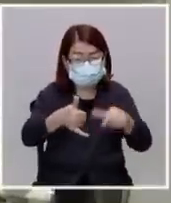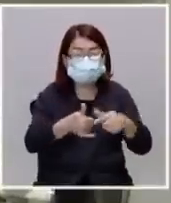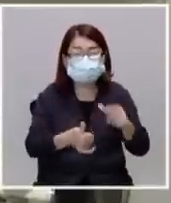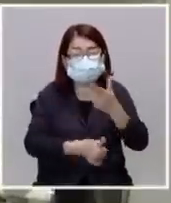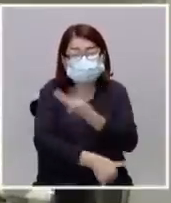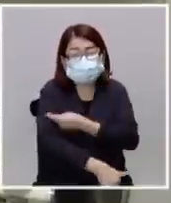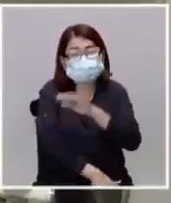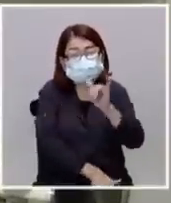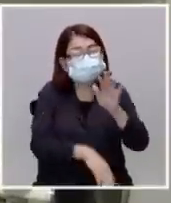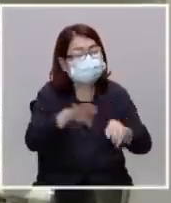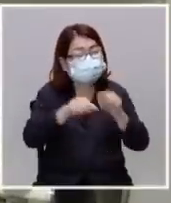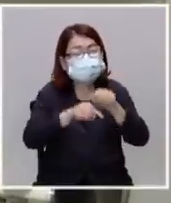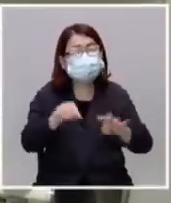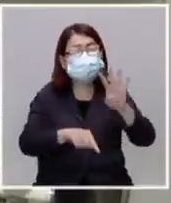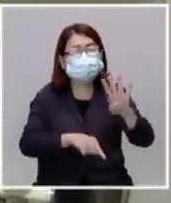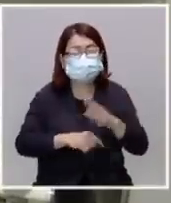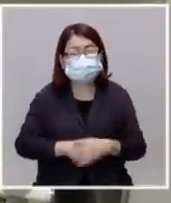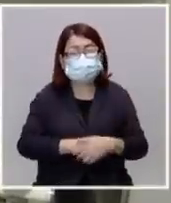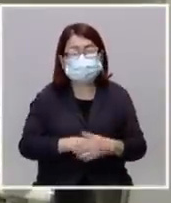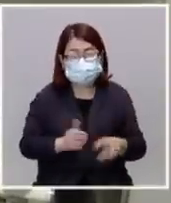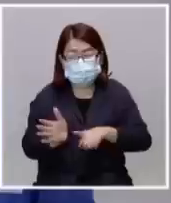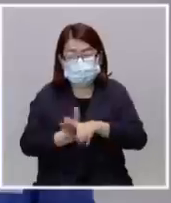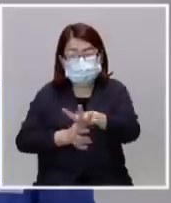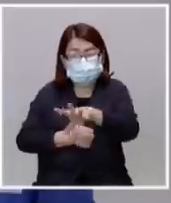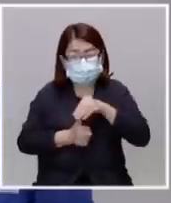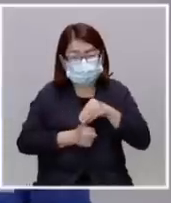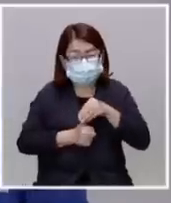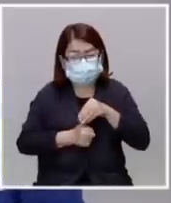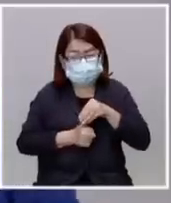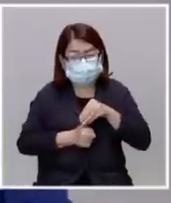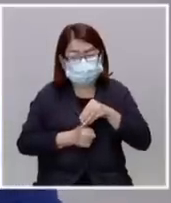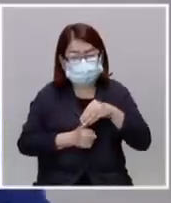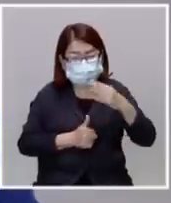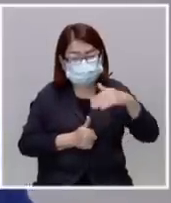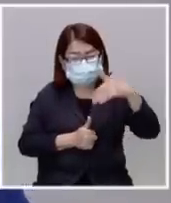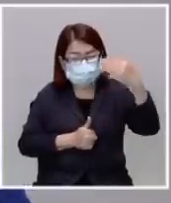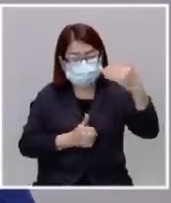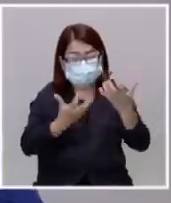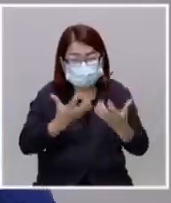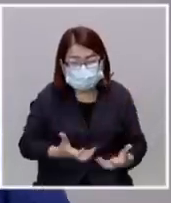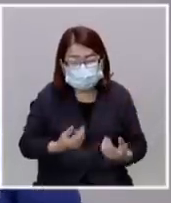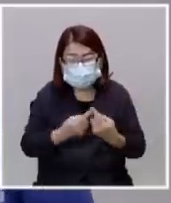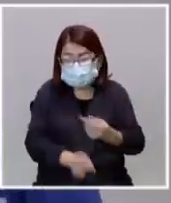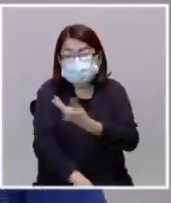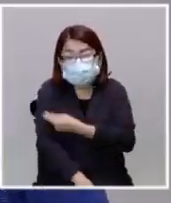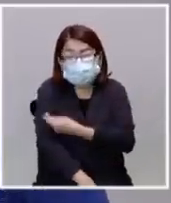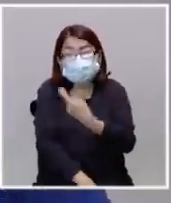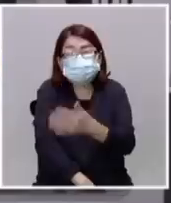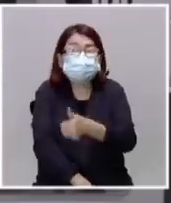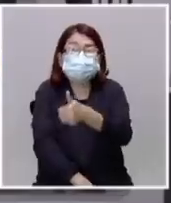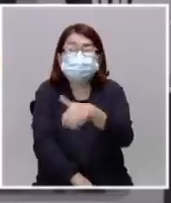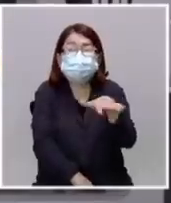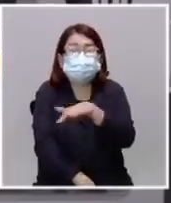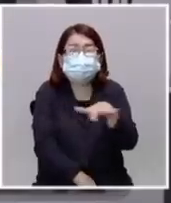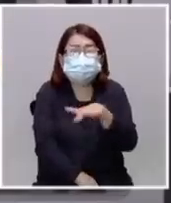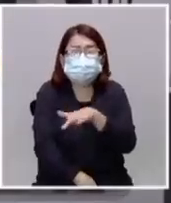าณ 4% เนี่ยมีอาการป่วยหลังติดเชื้อโควิด-19 ในระดับรุนแรงนะคะส่วนคนที่ได้รับวัคซีนไม่มีใครมีอาการร้ายแรงเล